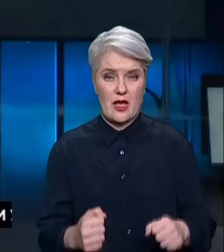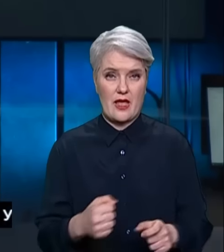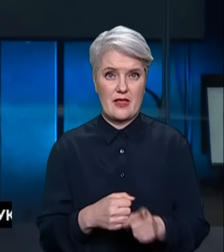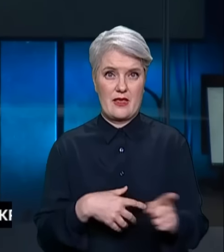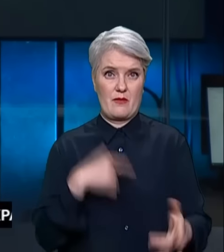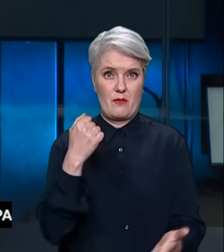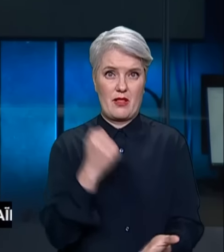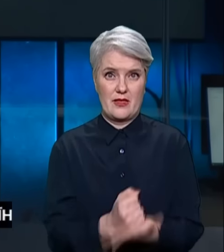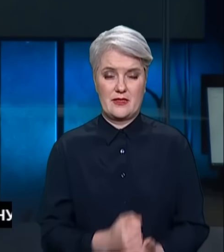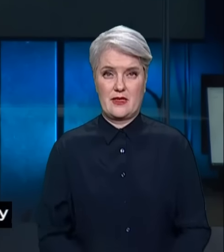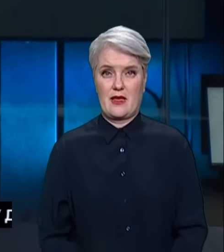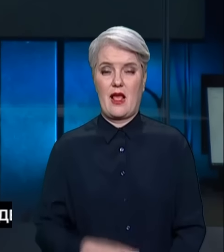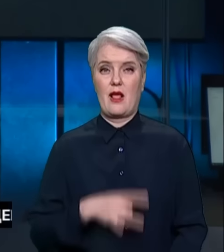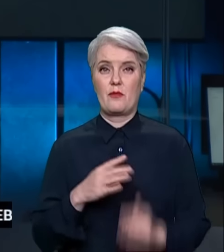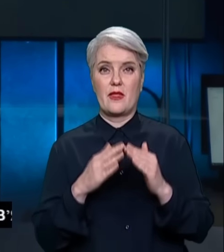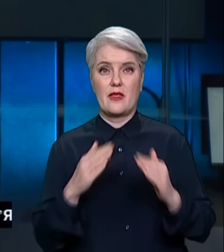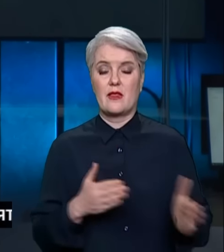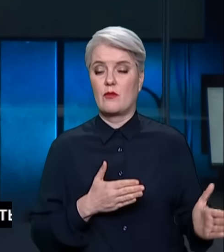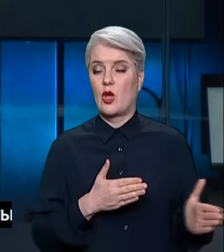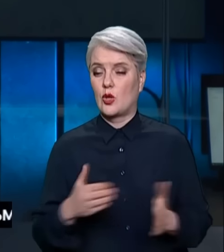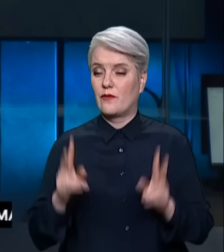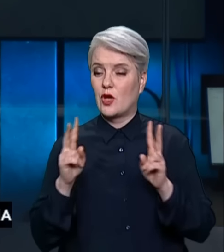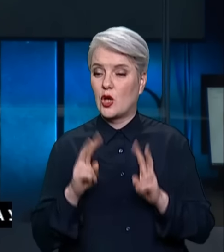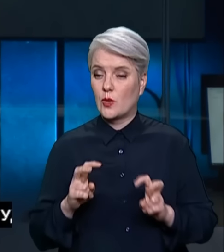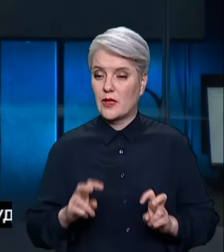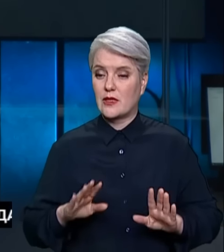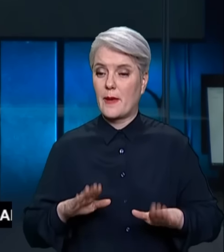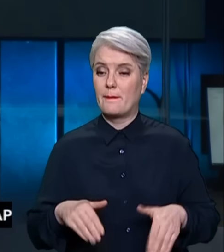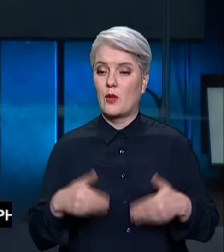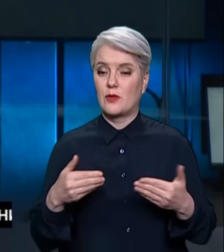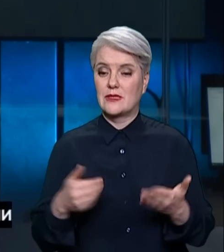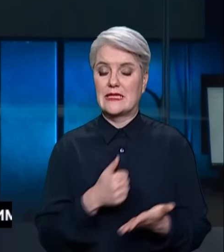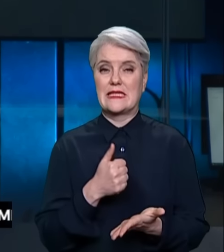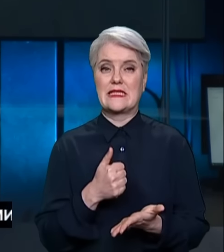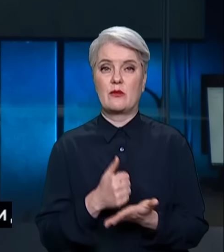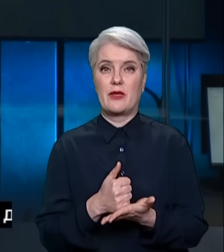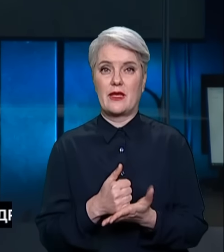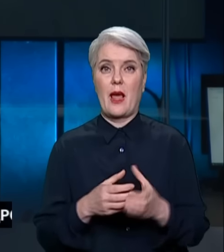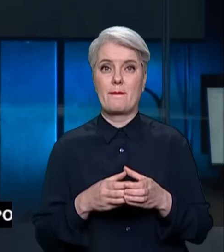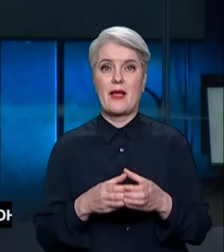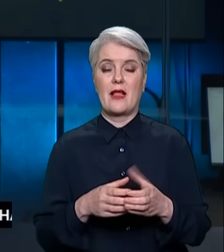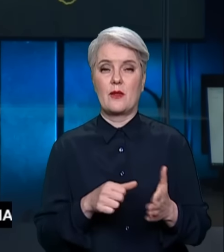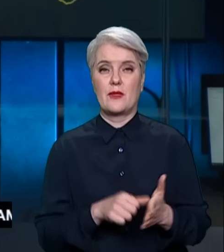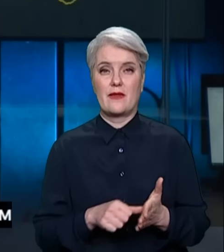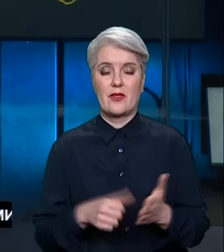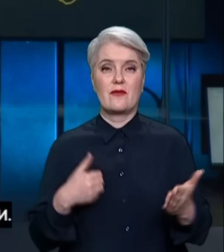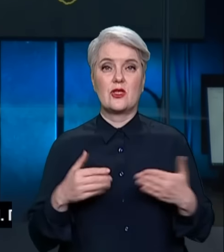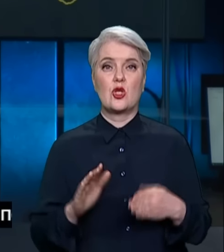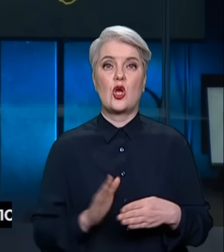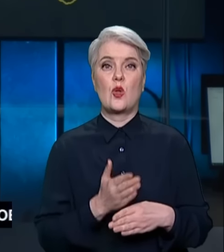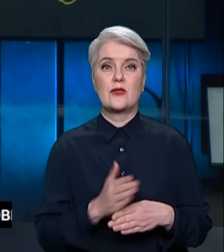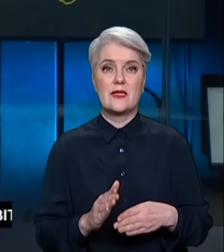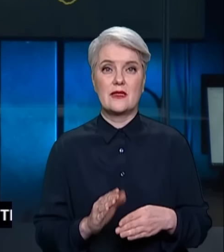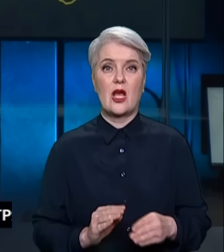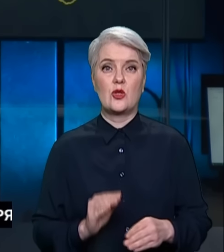балістика. Білий Дім готовий розглянути пропозиції спікера Палати представників щодо розділення